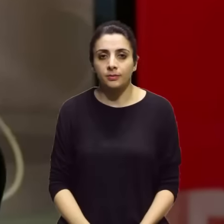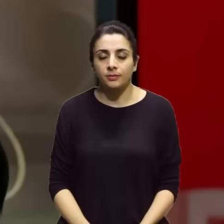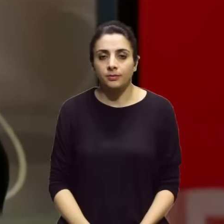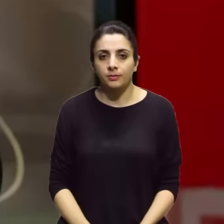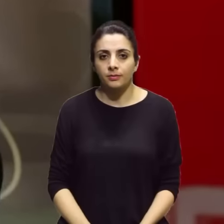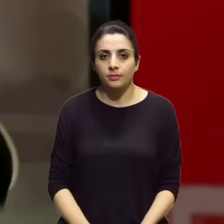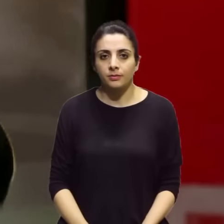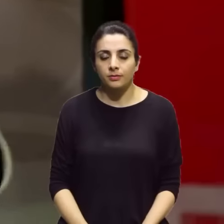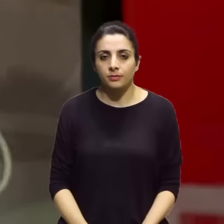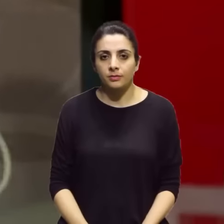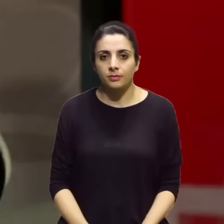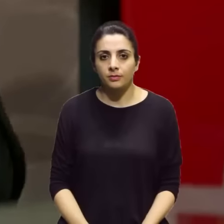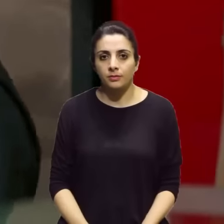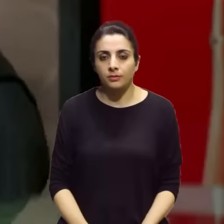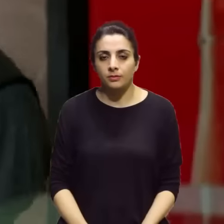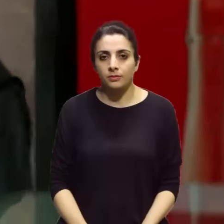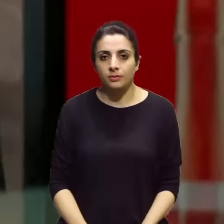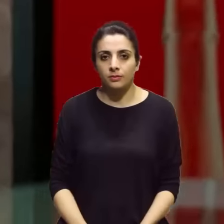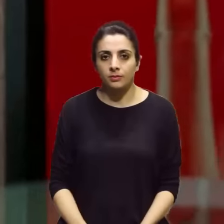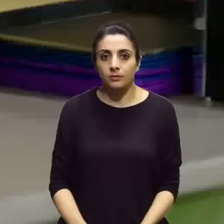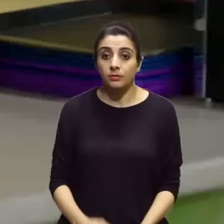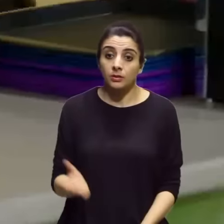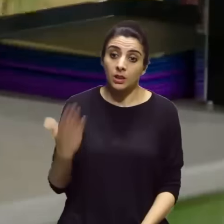el sallıyor gibi yapıp keyifle döndü.